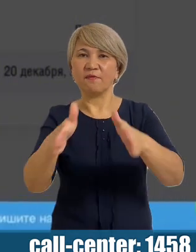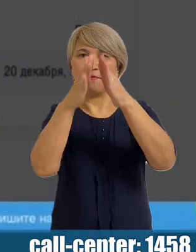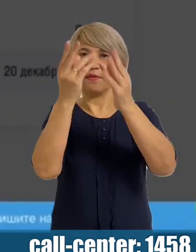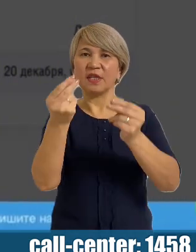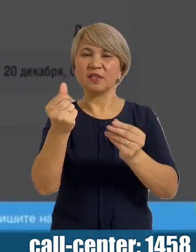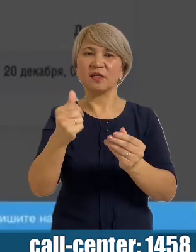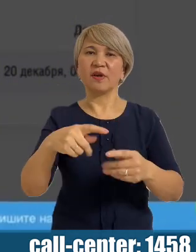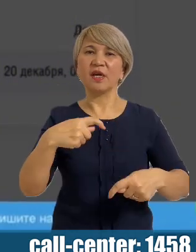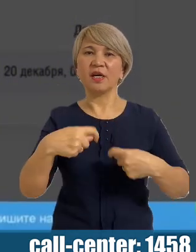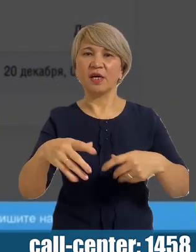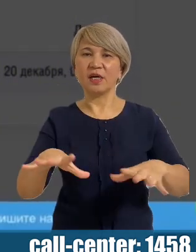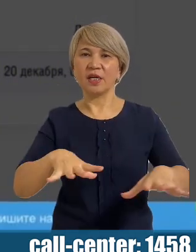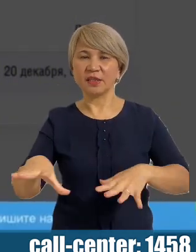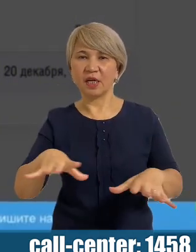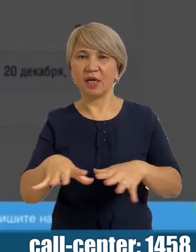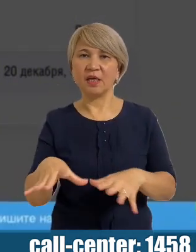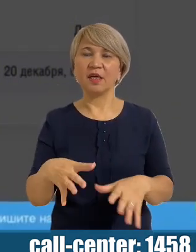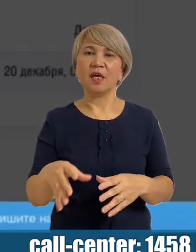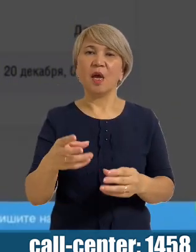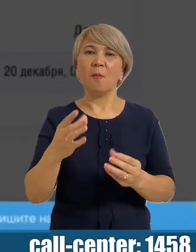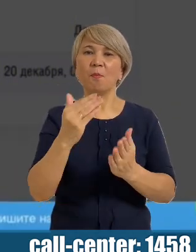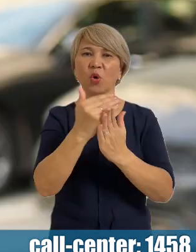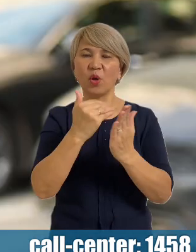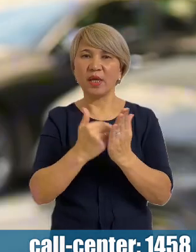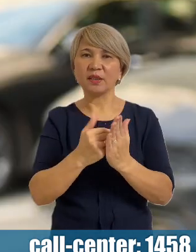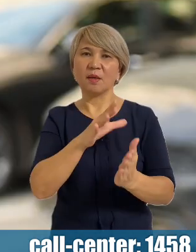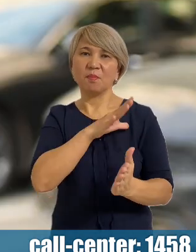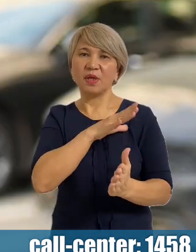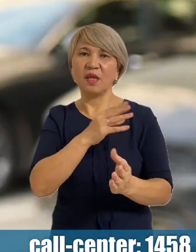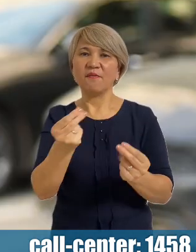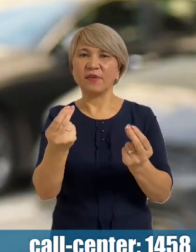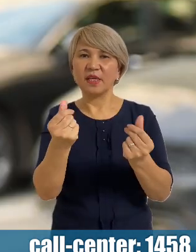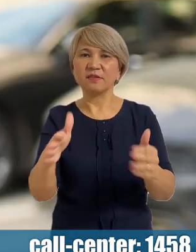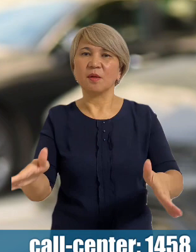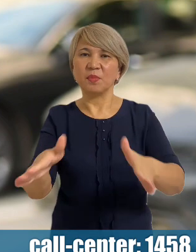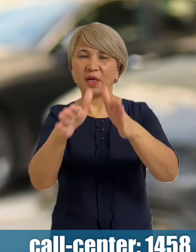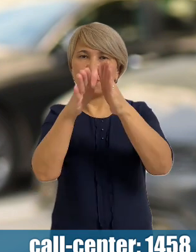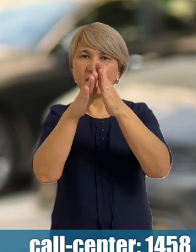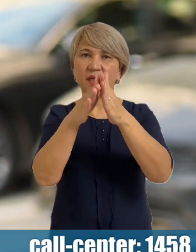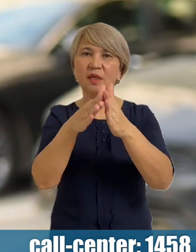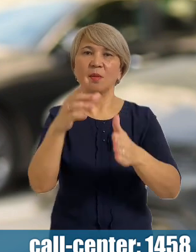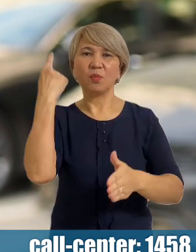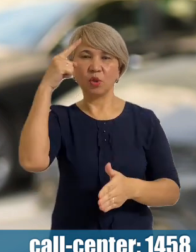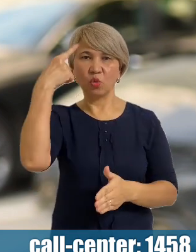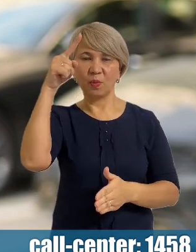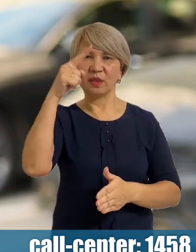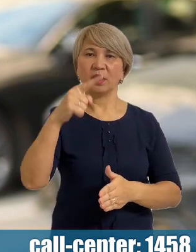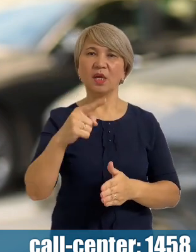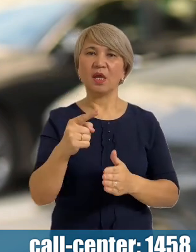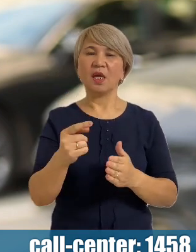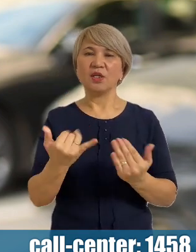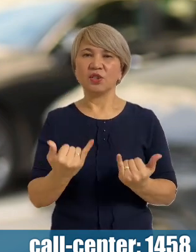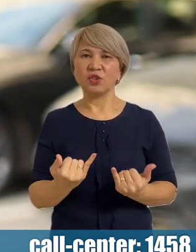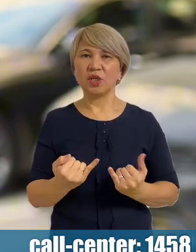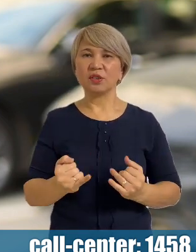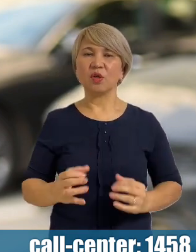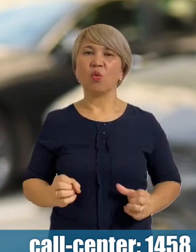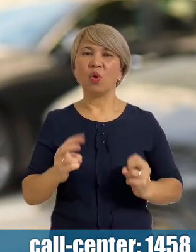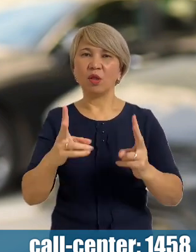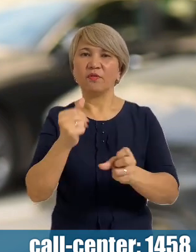и развитию финансового рынка проект «Зефинико» официально признан финансовой пирамидой. В настоящее время в рамках уголовного